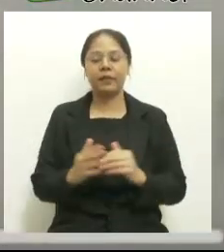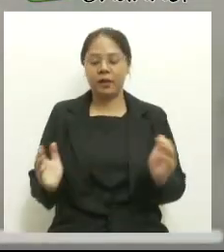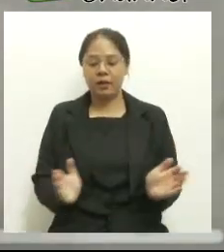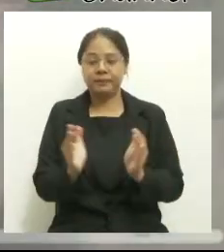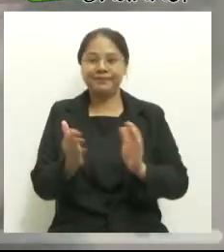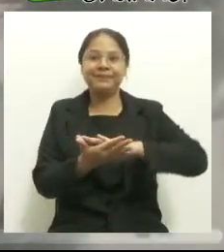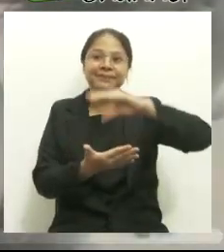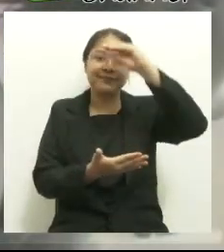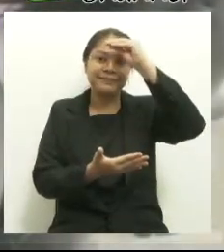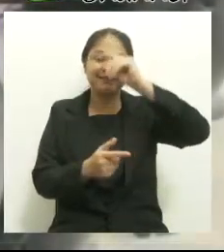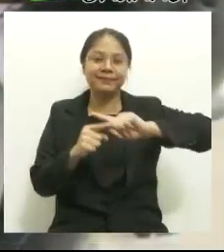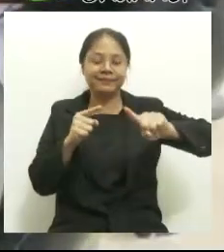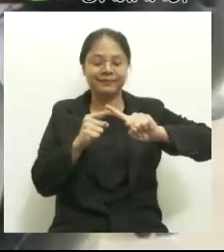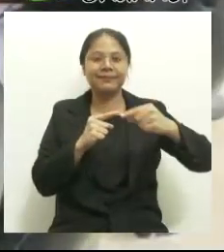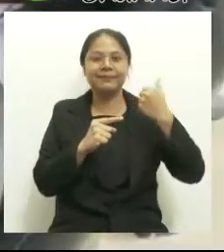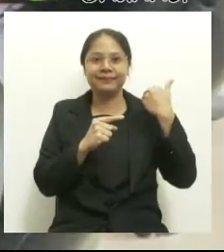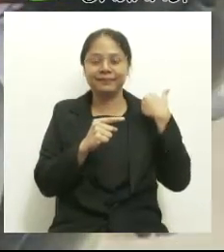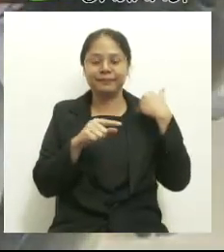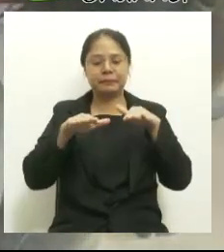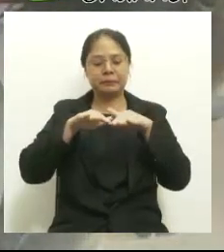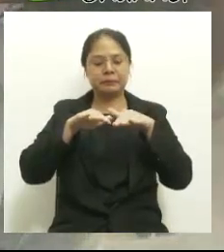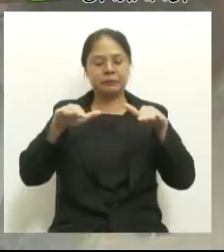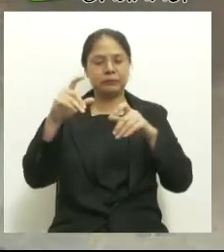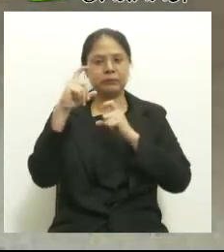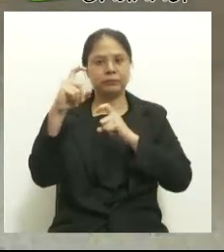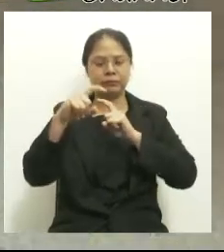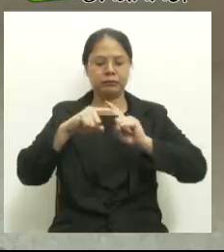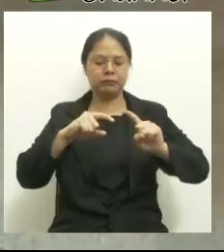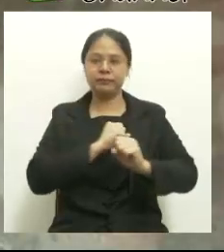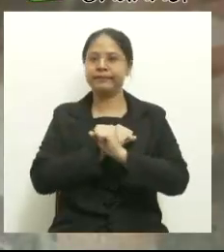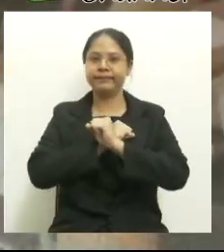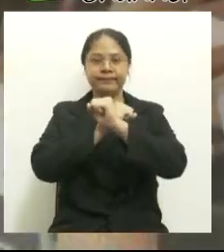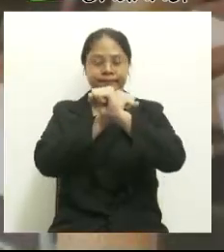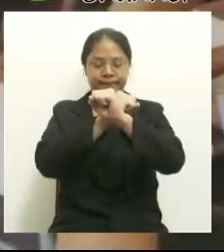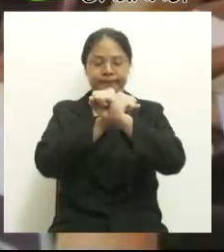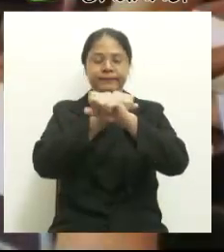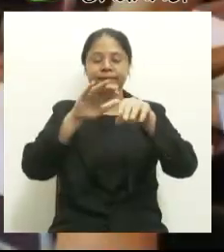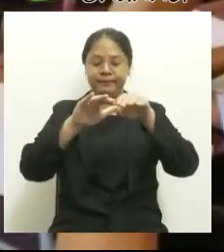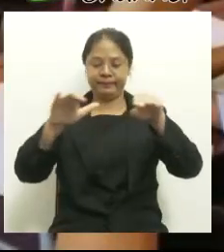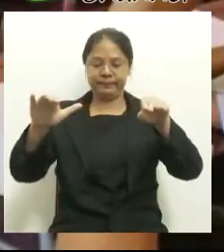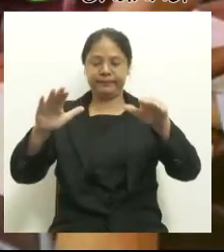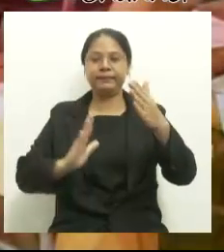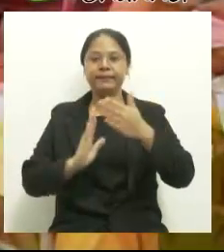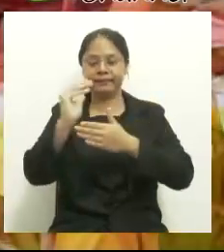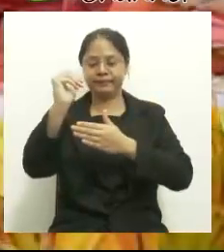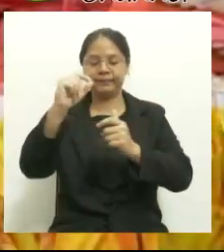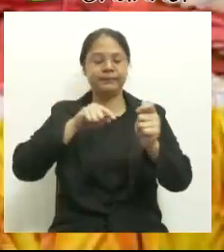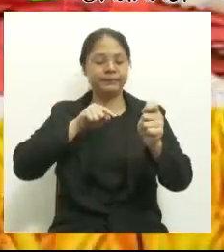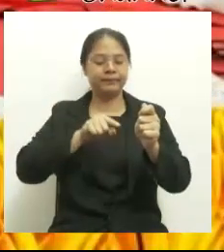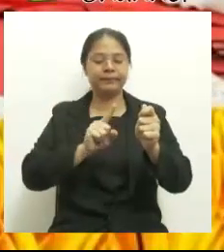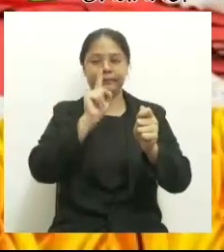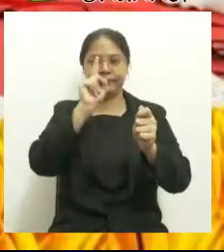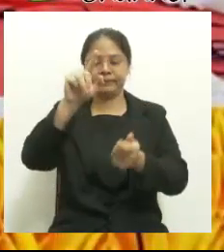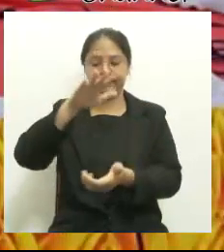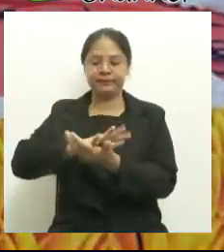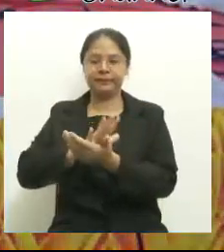การเรียนรู้ที่หลากหลายพร้อมด้วยมาตรฐานด้านความปลอดภัยที่สอดคล้องกับหลักเกณฑ์และองค์ประกอบของโครงการ1อำเภอ1โรงเรียนคุณ